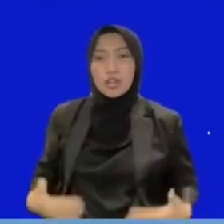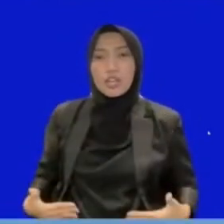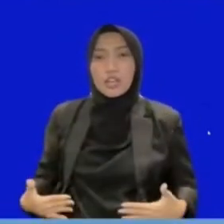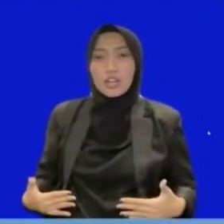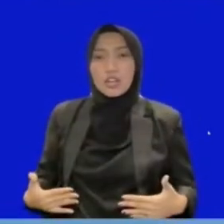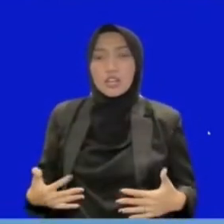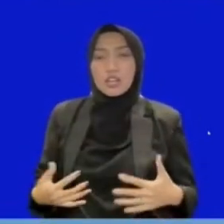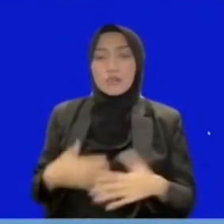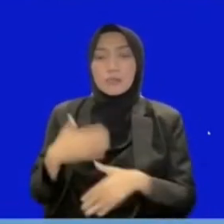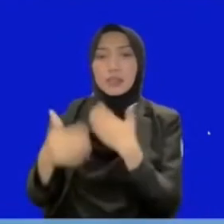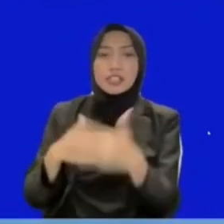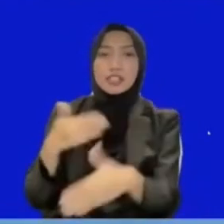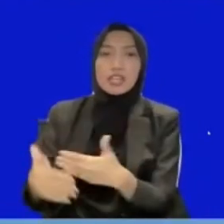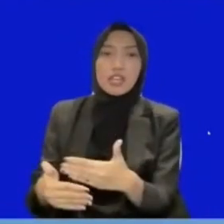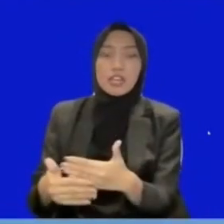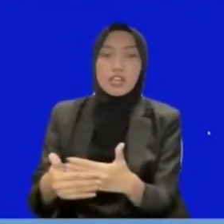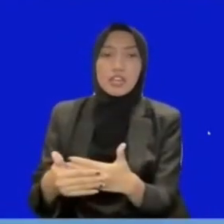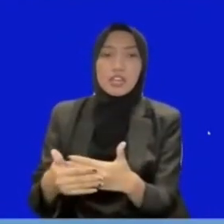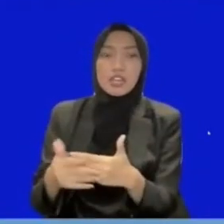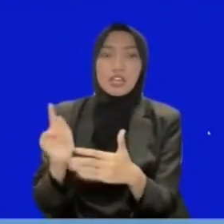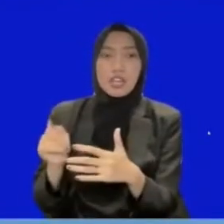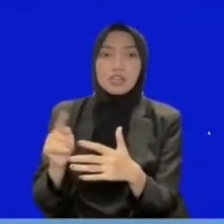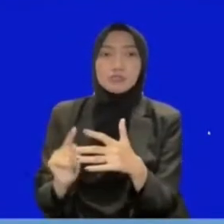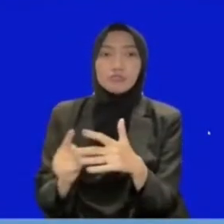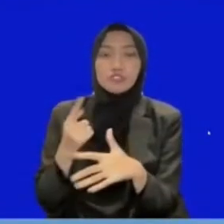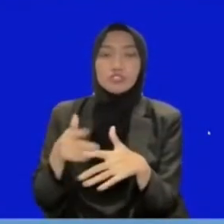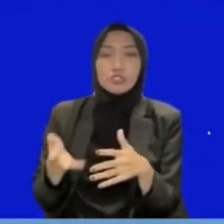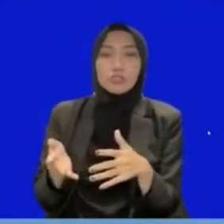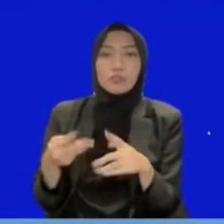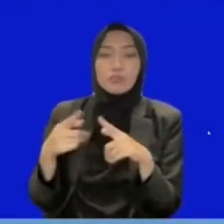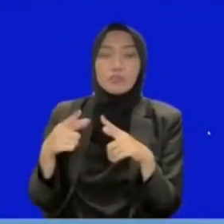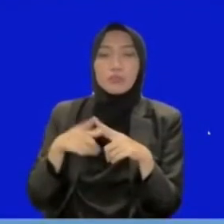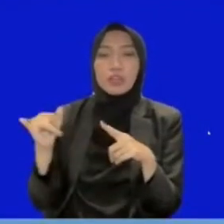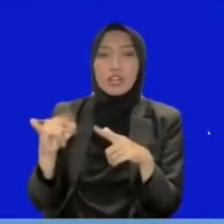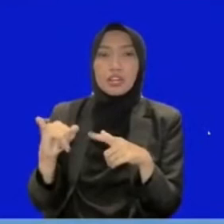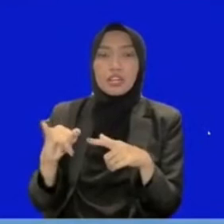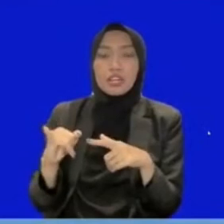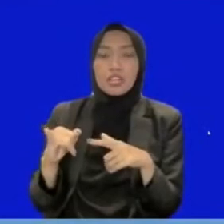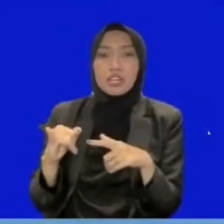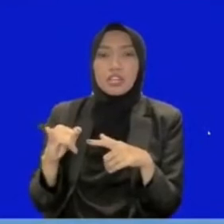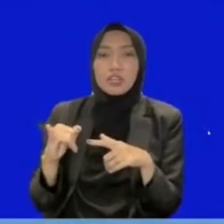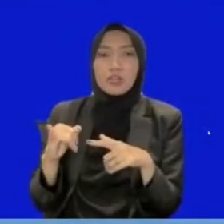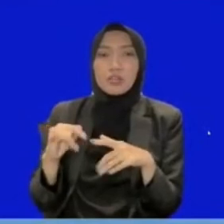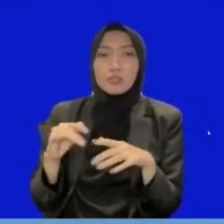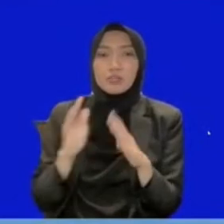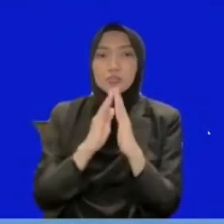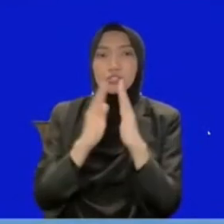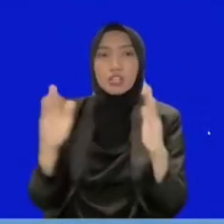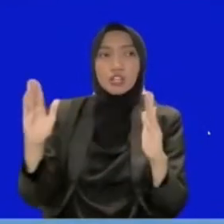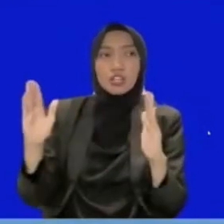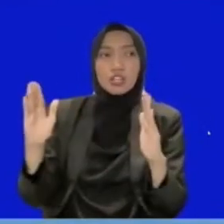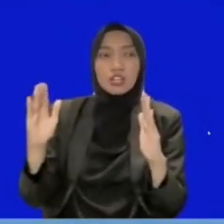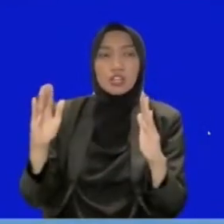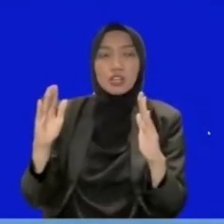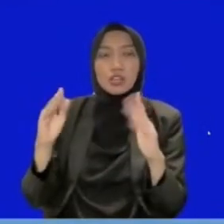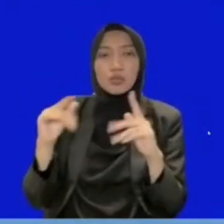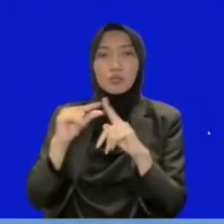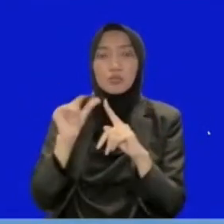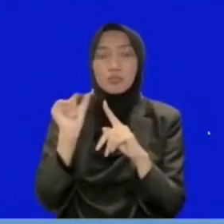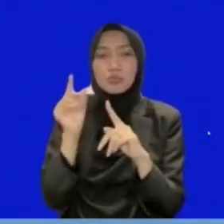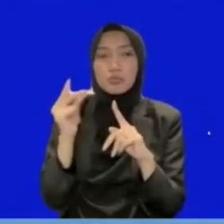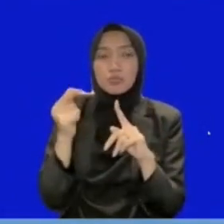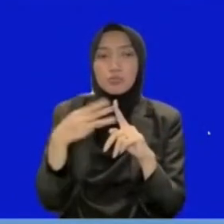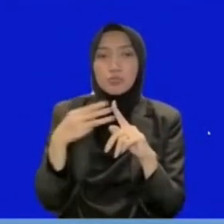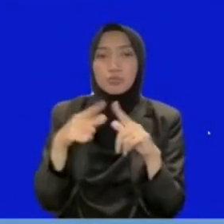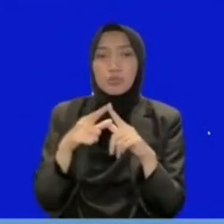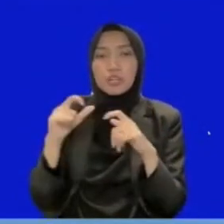untuk pelestariannya. Akhirnya lahirlah Balai Pelestarian Situs Manusia Purba Sangiran di tahun 2007 gitu, yang disebut